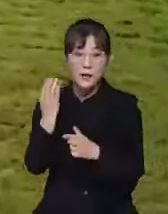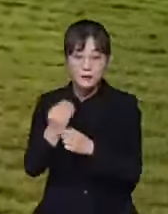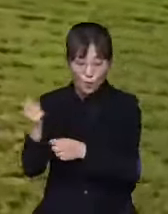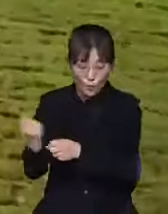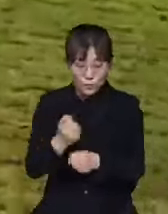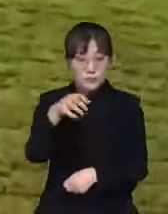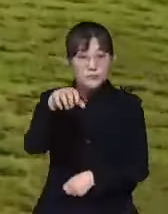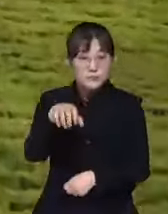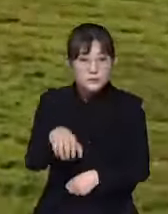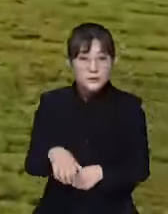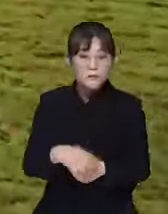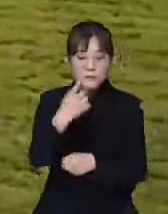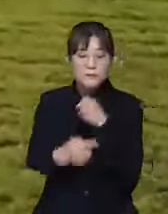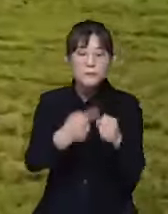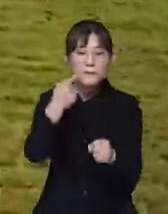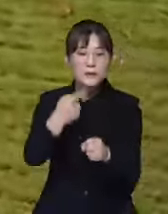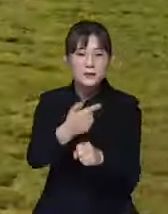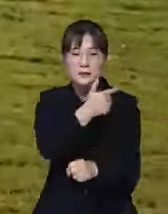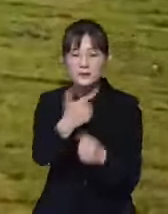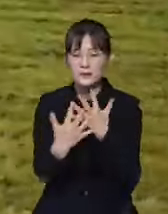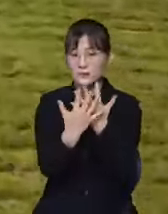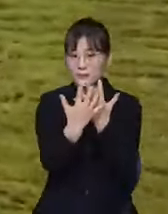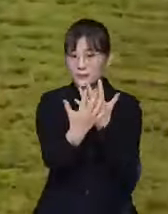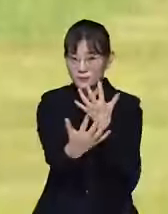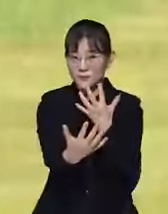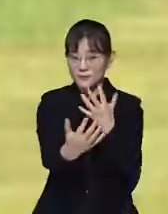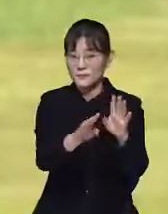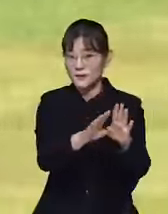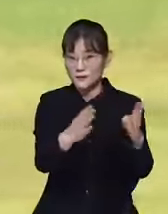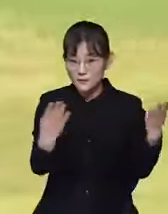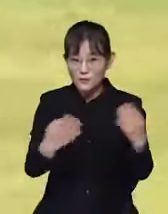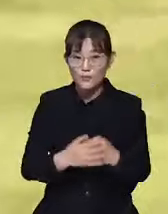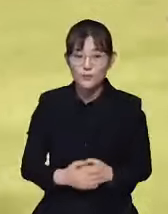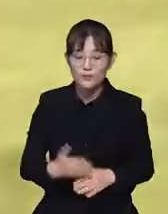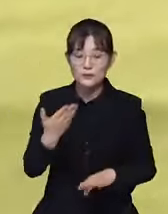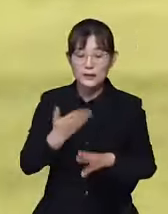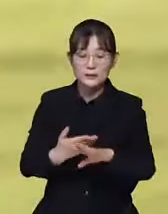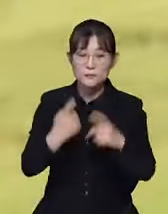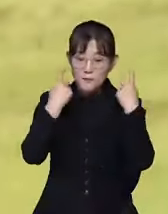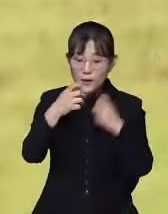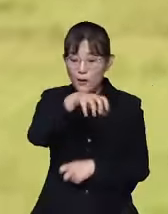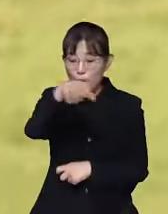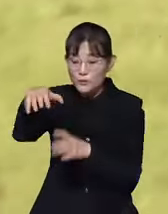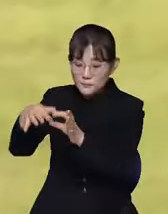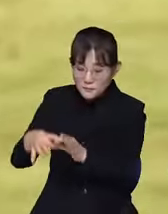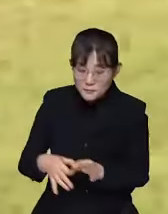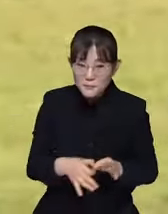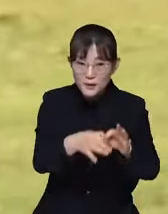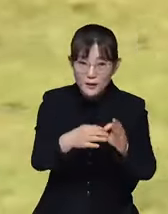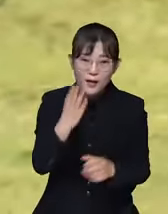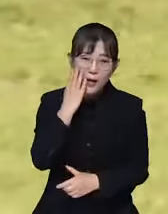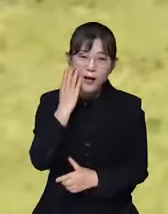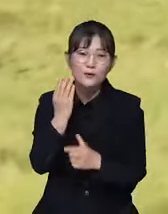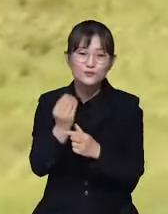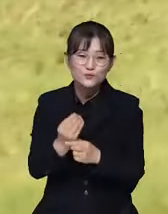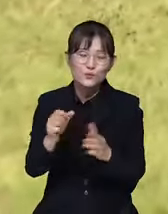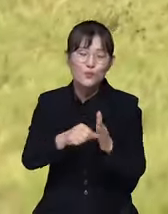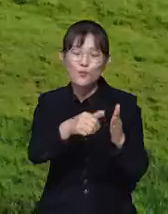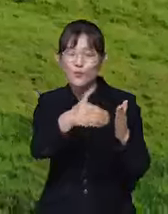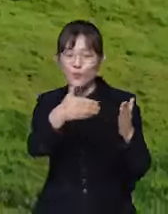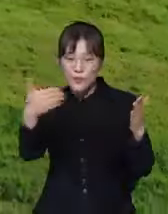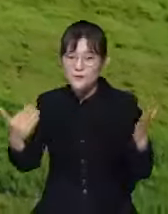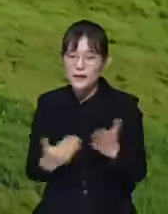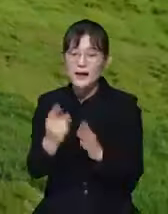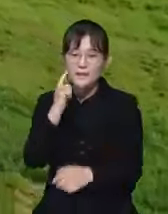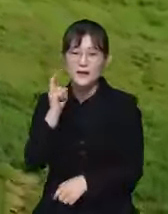파크 골프장은 매년 대규모 전국대회가 진행되며 다른 관광 명소들과 연계돼 있어 화순군의 또다른 랜드마크로